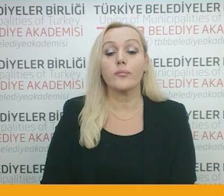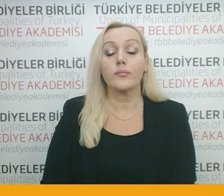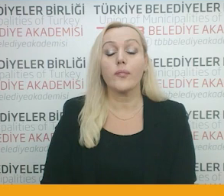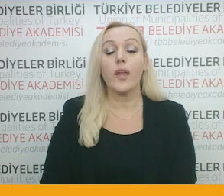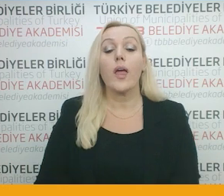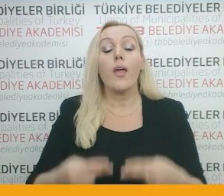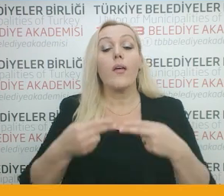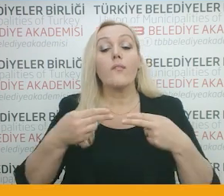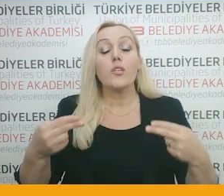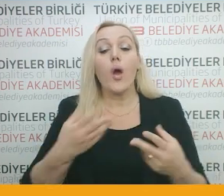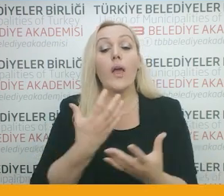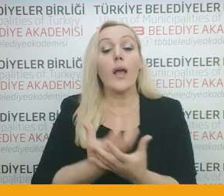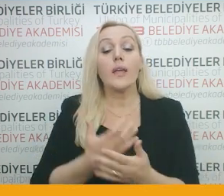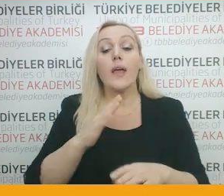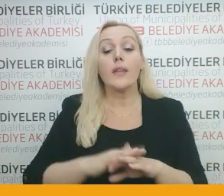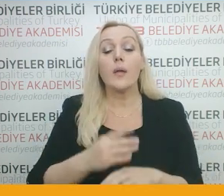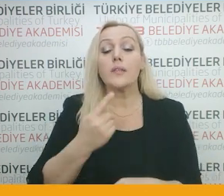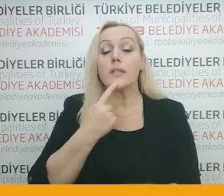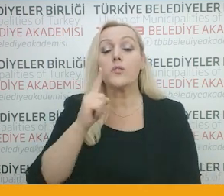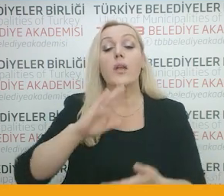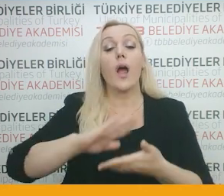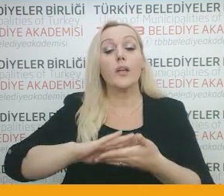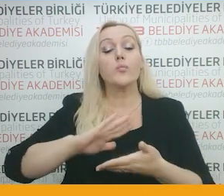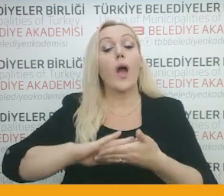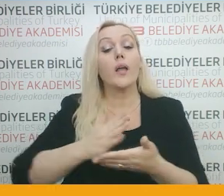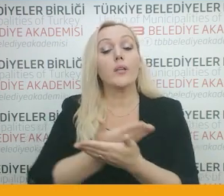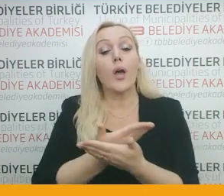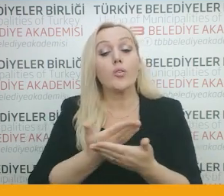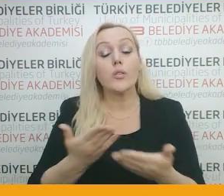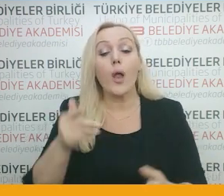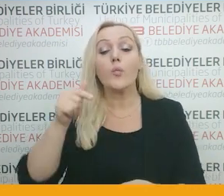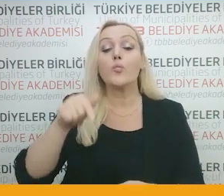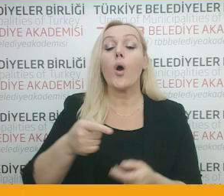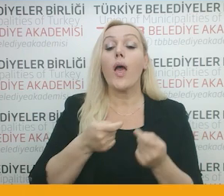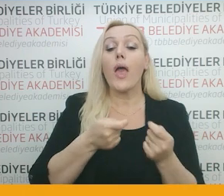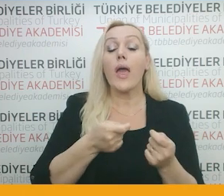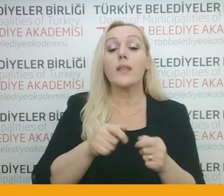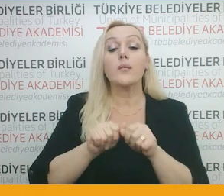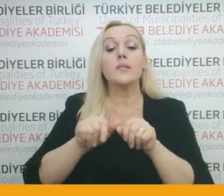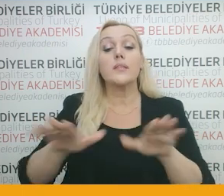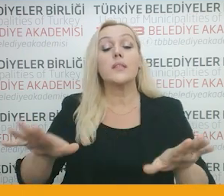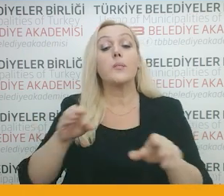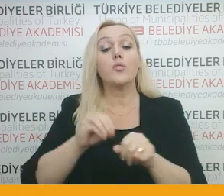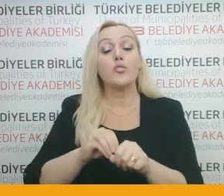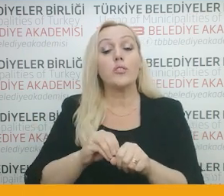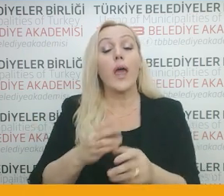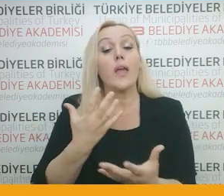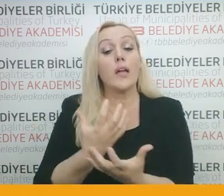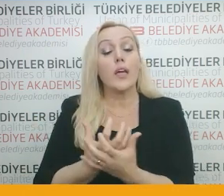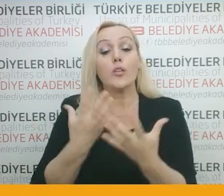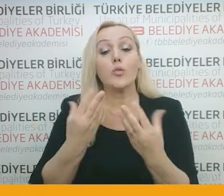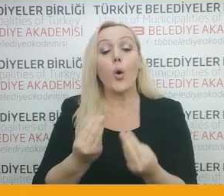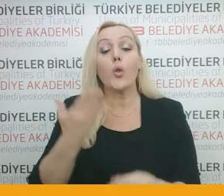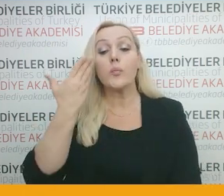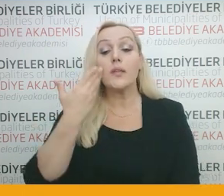Videoyu kaydedebilir misiniz demiş bir arkadaşımız. Arkadaşlar bu eğitim sisteminde kayıtlı olup izlediğiniz dersleri